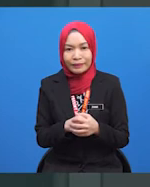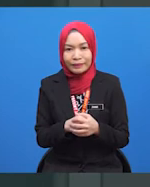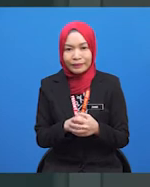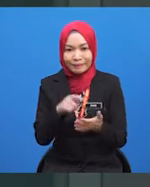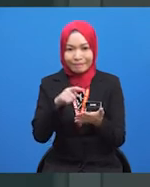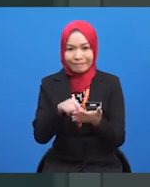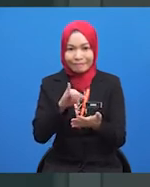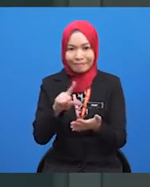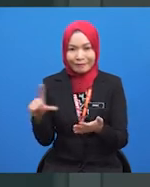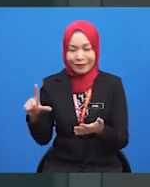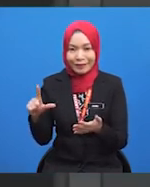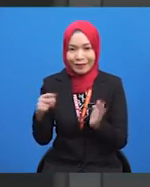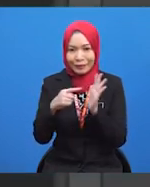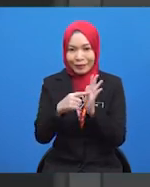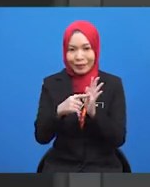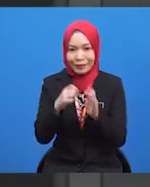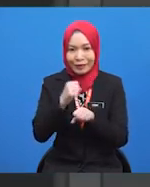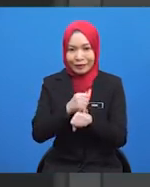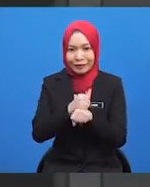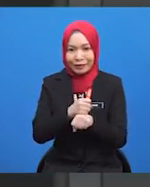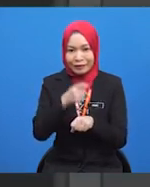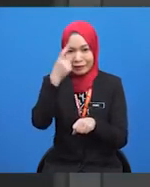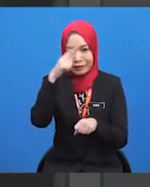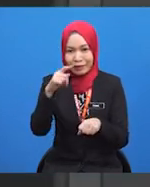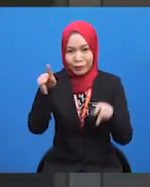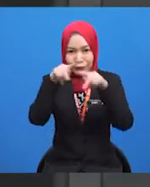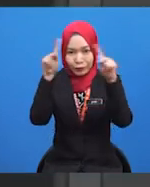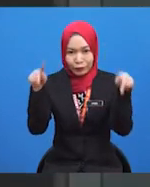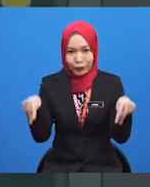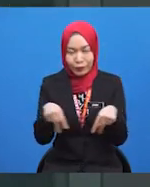Inilah paparan kerja untuk penghasilan poster.